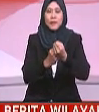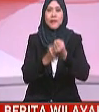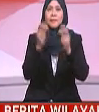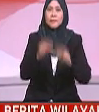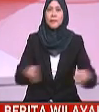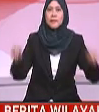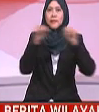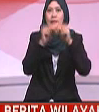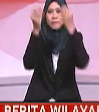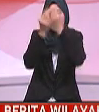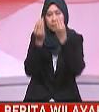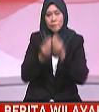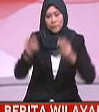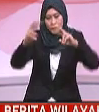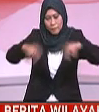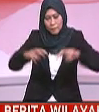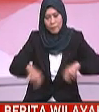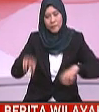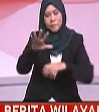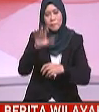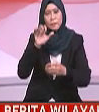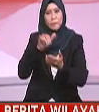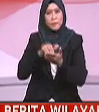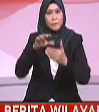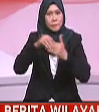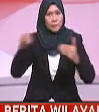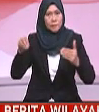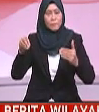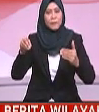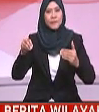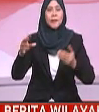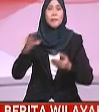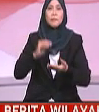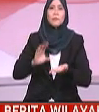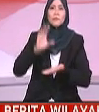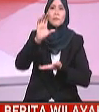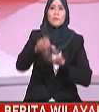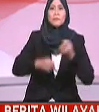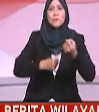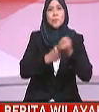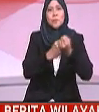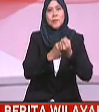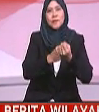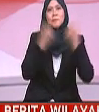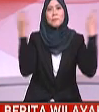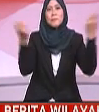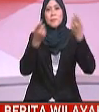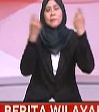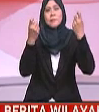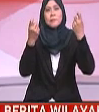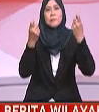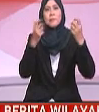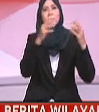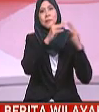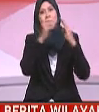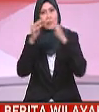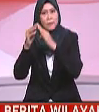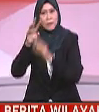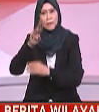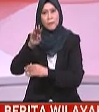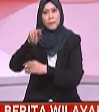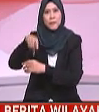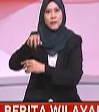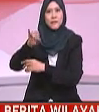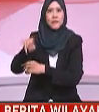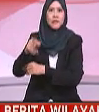nilai keseluruhan kajian berjumlah RM500,000 dibiayai Pelana Malaysia dan Majlis Perbandaran Hang Tuah Jaya